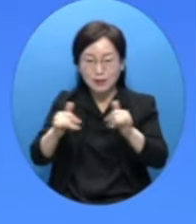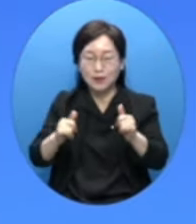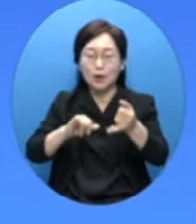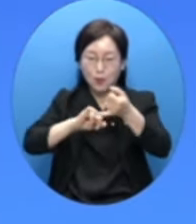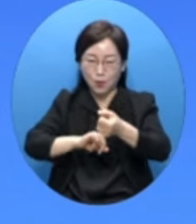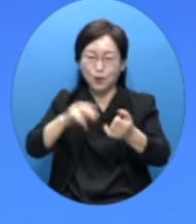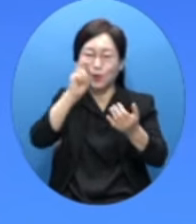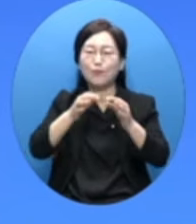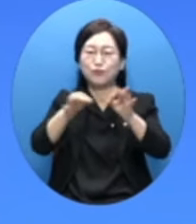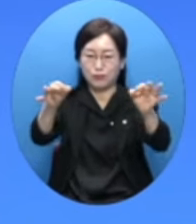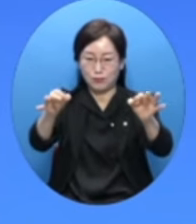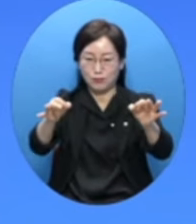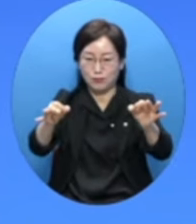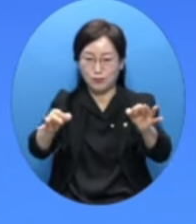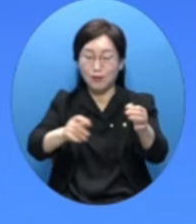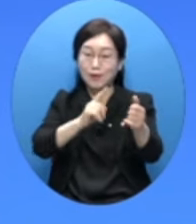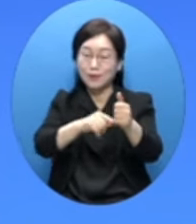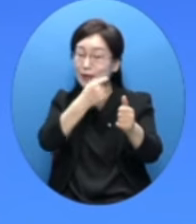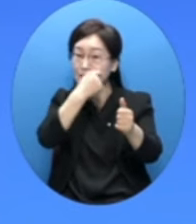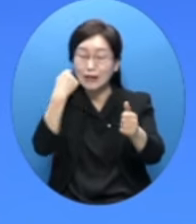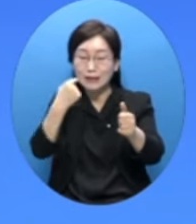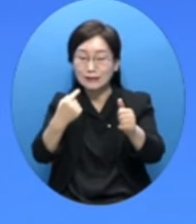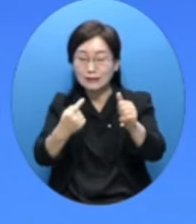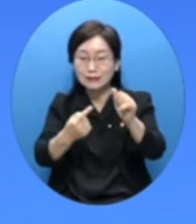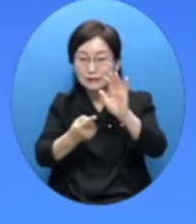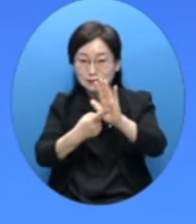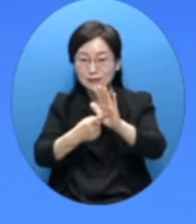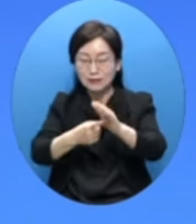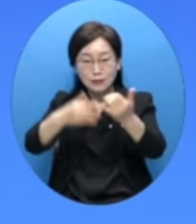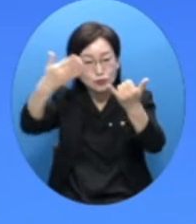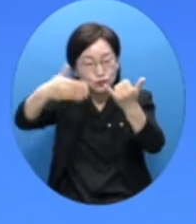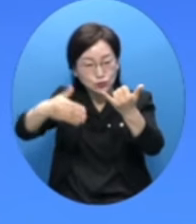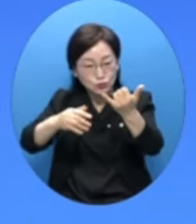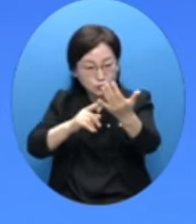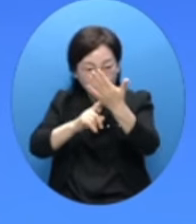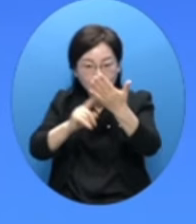이분 간증하는 그 유튜브를 여러 개를 봤는데